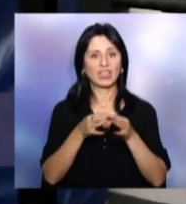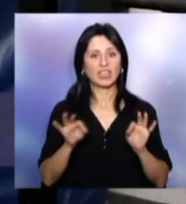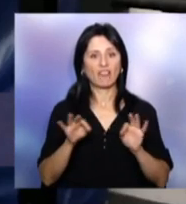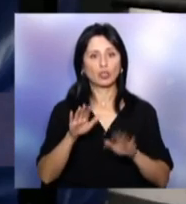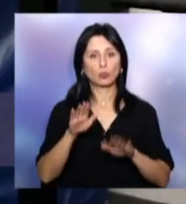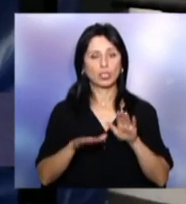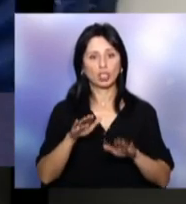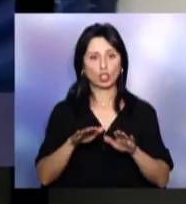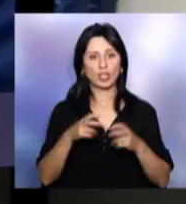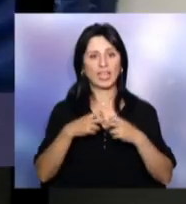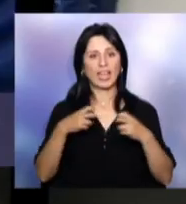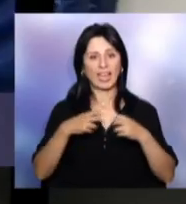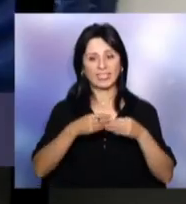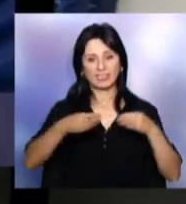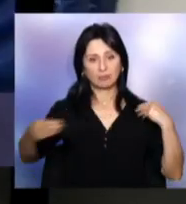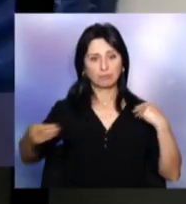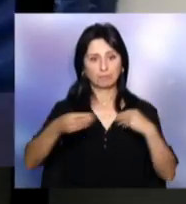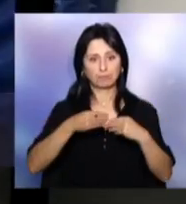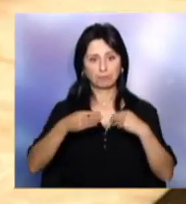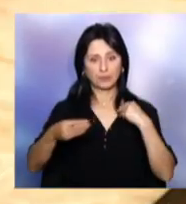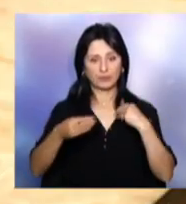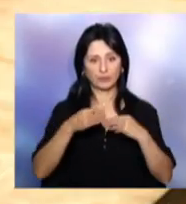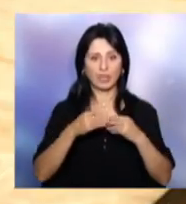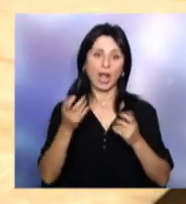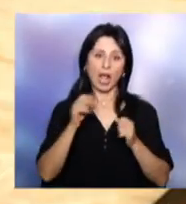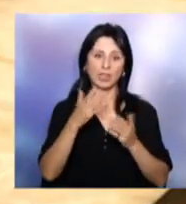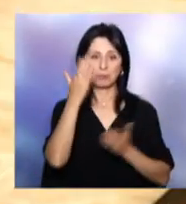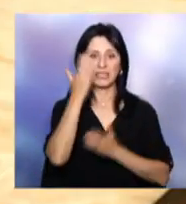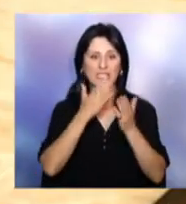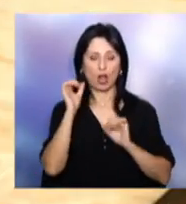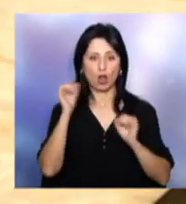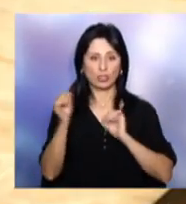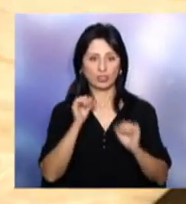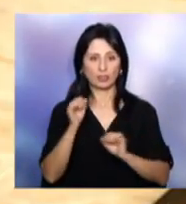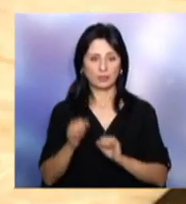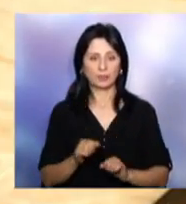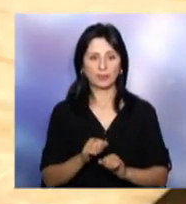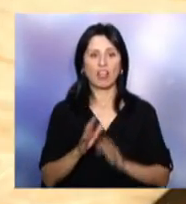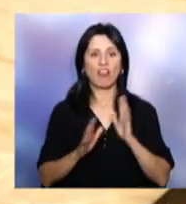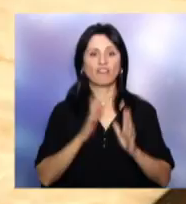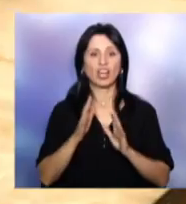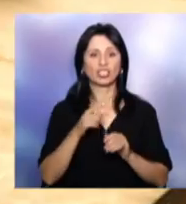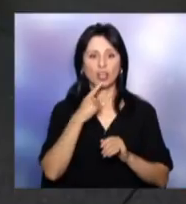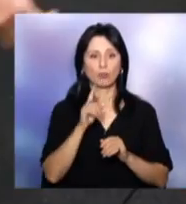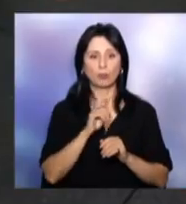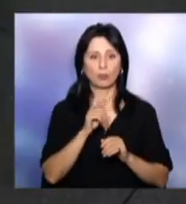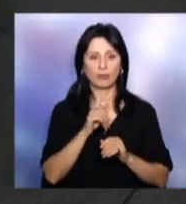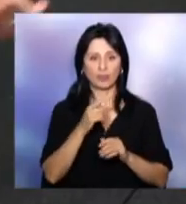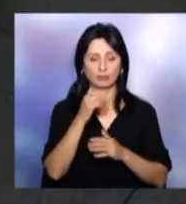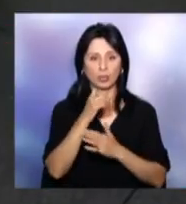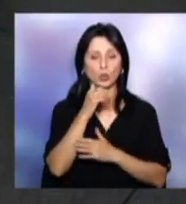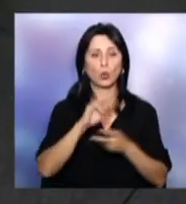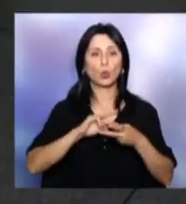თავისუფალი ზონის, რეზინის ბანდის, ღრუბლის ან პირსახოცის გამოყენება. ვარჯიში გულისხმობს